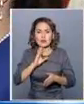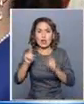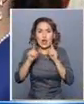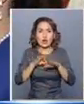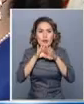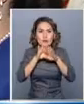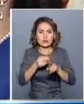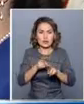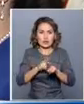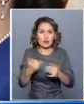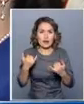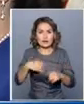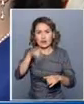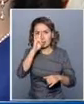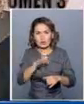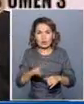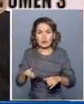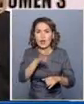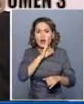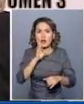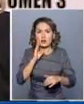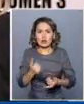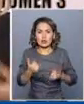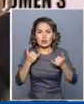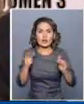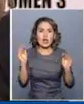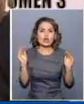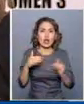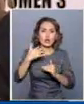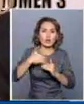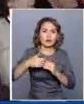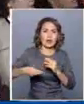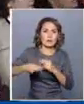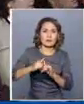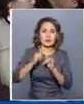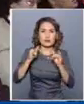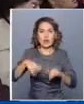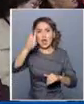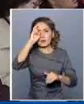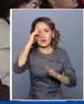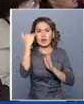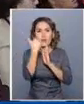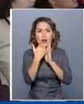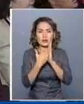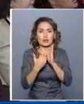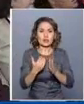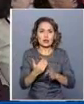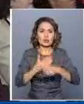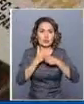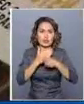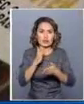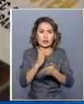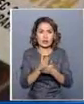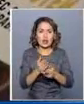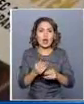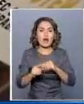бизнестегі бикештері осыны мойындады. Олар еліміздегі шағын және орта бизнесті жандандыруға бағытталған мемлекеттік бағдарламасына қызығушылық